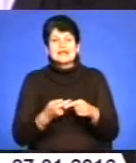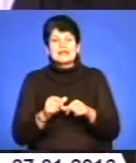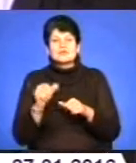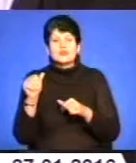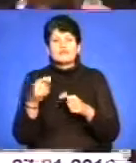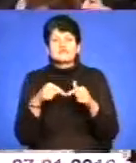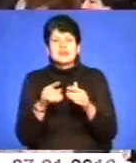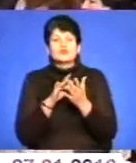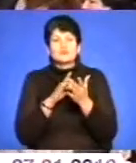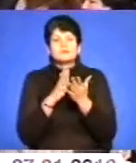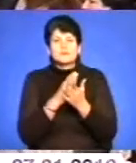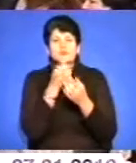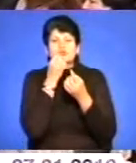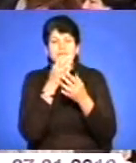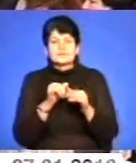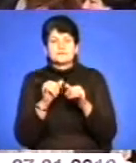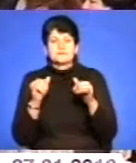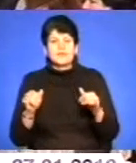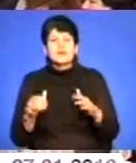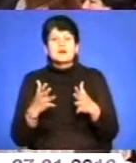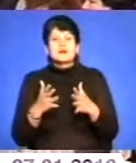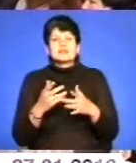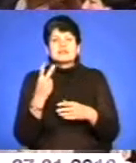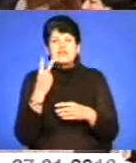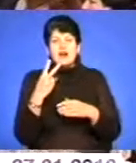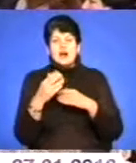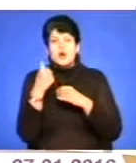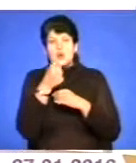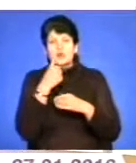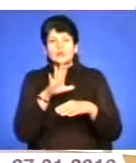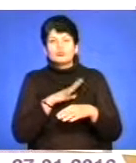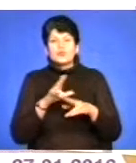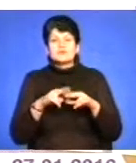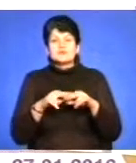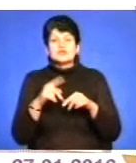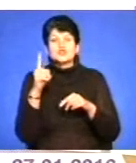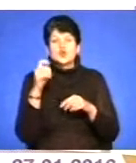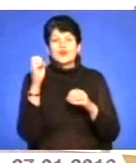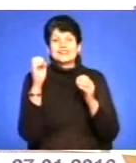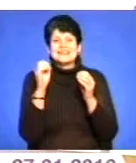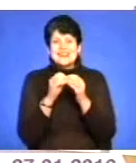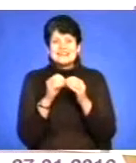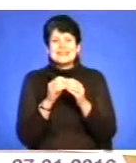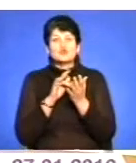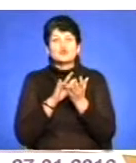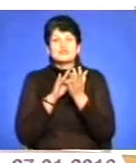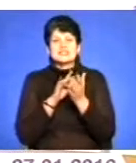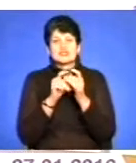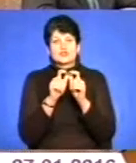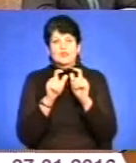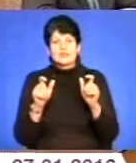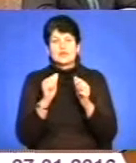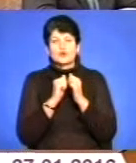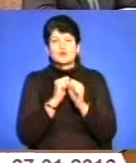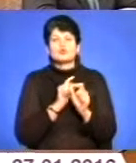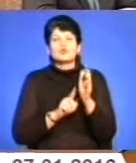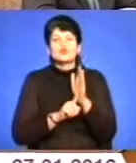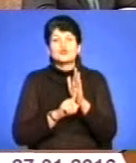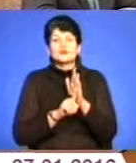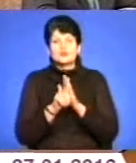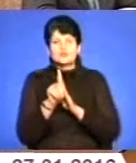є позитивні зрушення. Адже за останні 2 роки було паспортизовано 110 туристичних об'єктів. Також розпочали роботи з